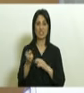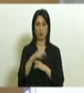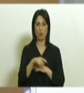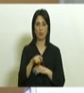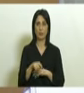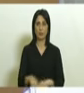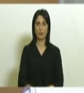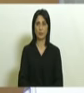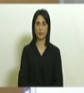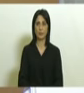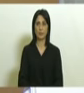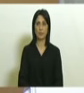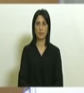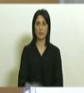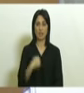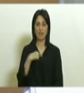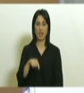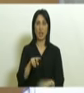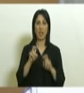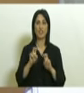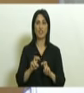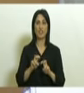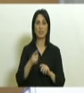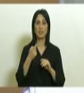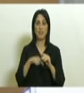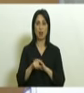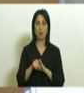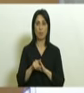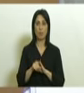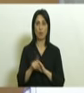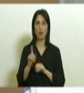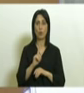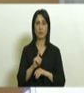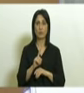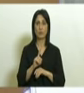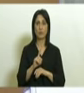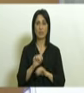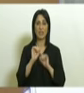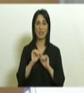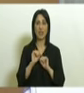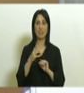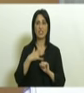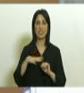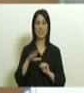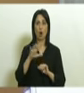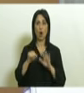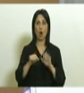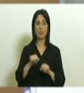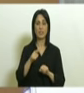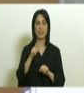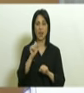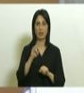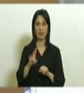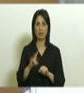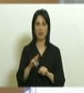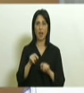თქვენ. ჩვენ აქ ვიჯექით იმის გამო რომ დაგვეცვა ქვეყანა ოკუპანტისაგან.